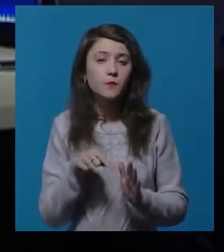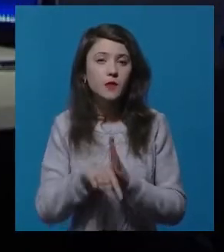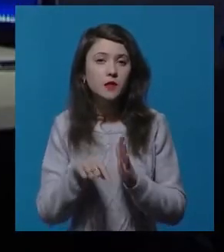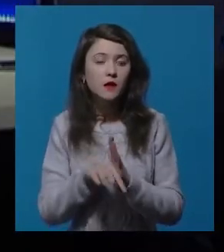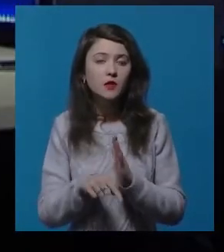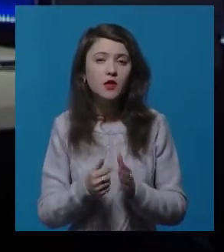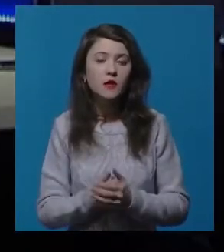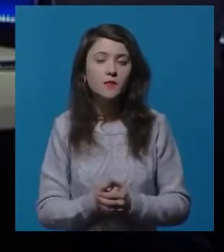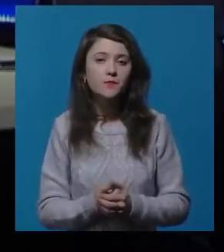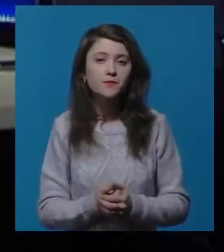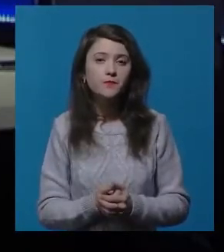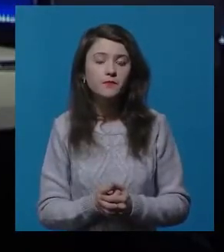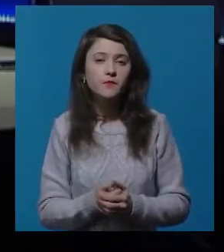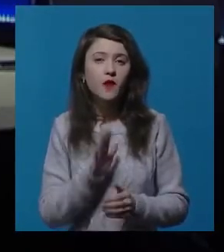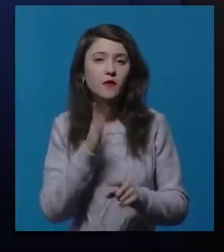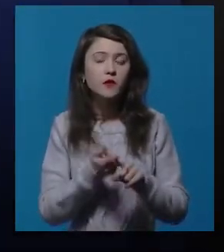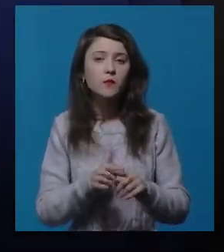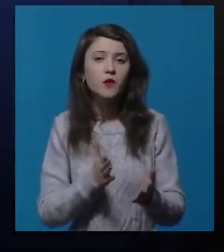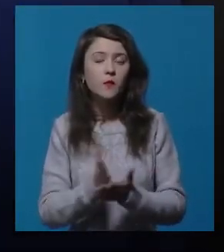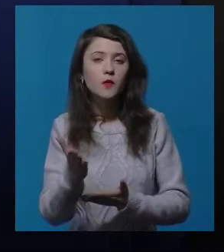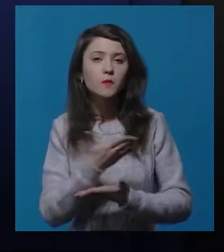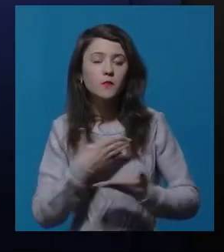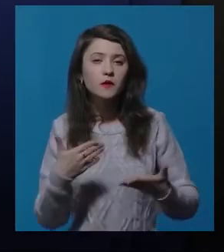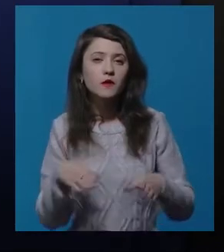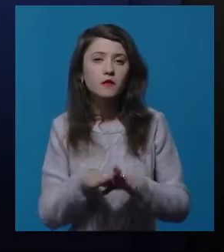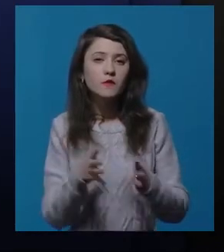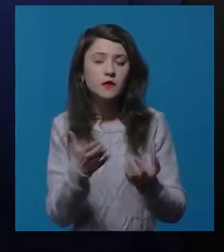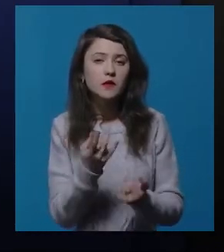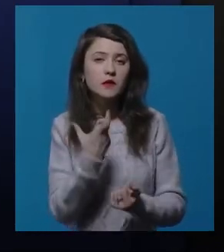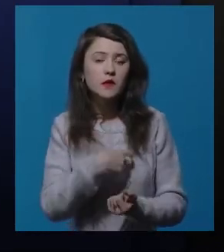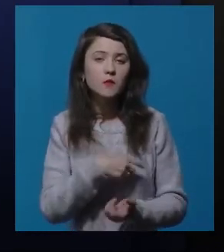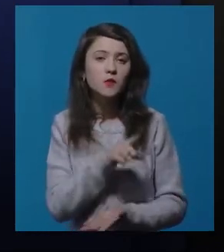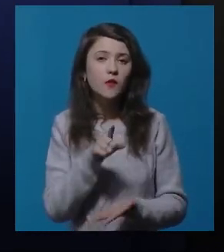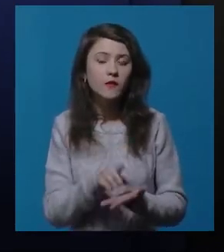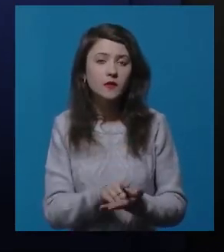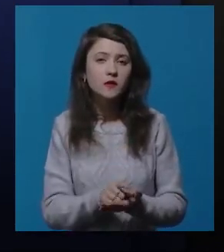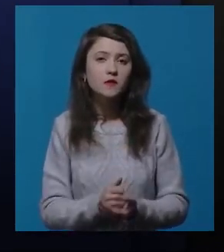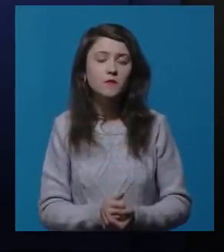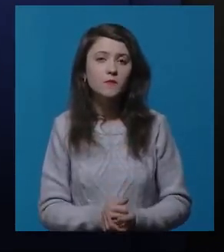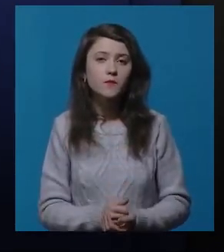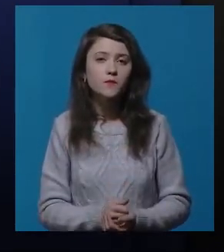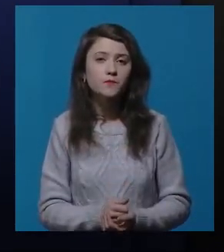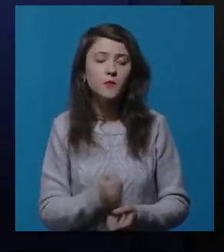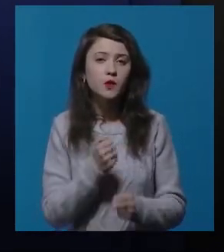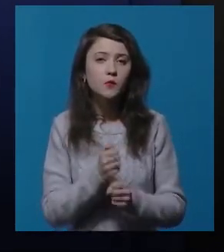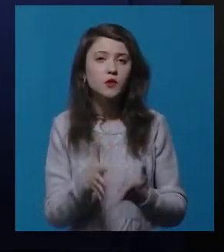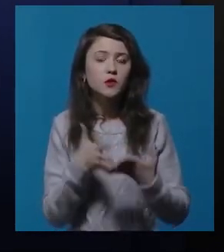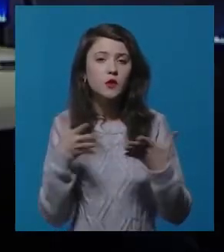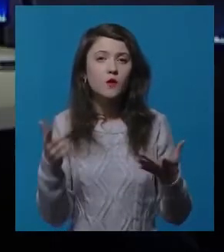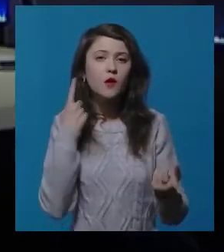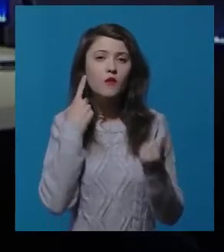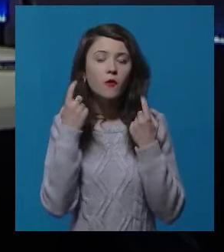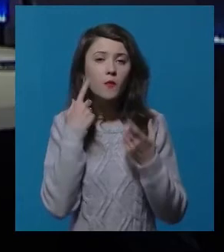даному напрямку ми якраз і взяли на себе зобов'язання про зробити широку інформаційну кампанію